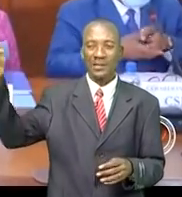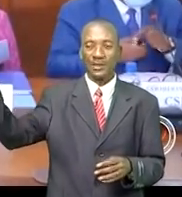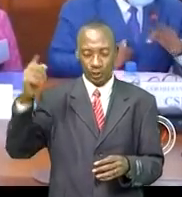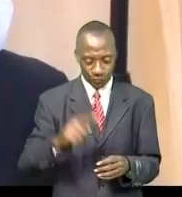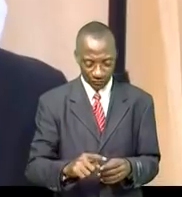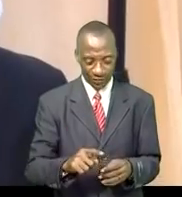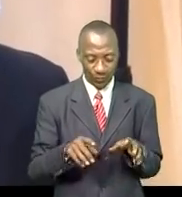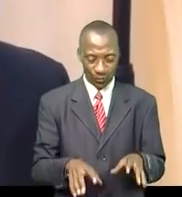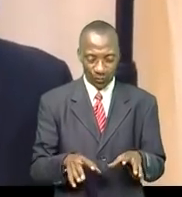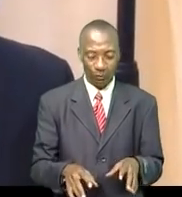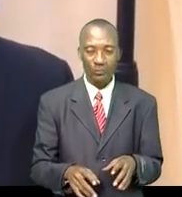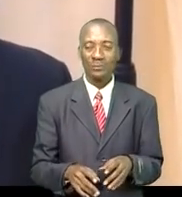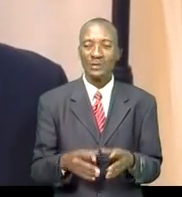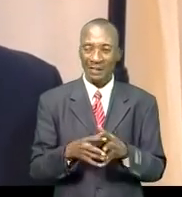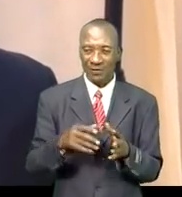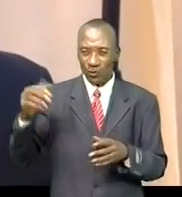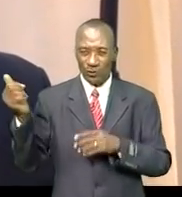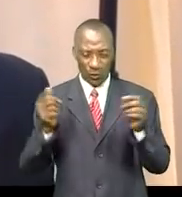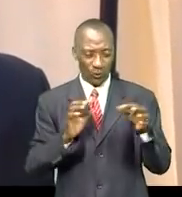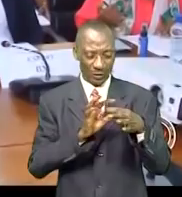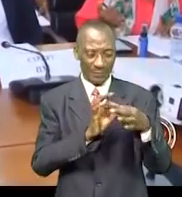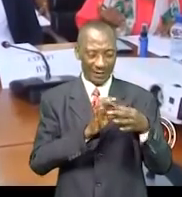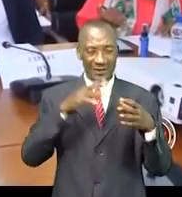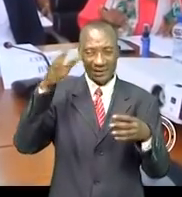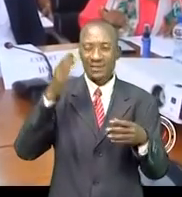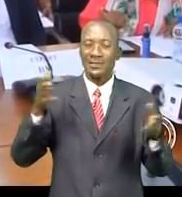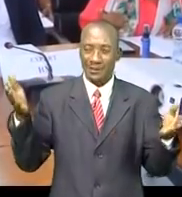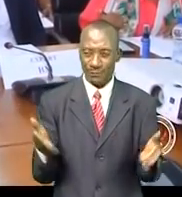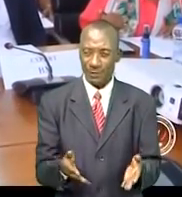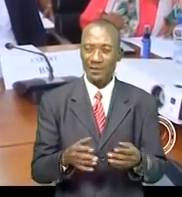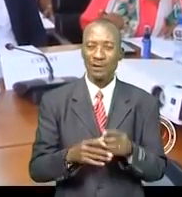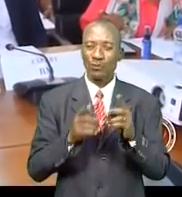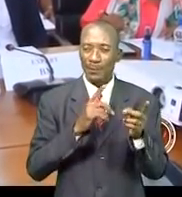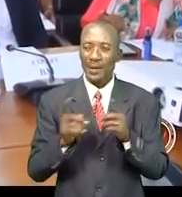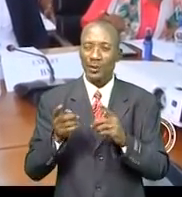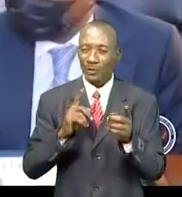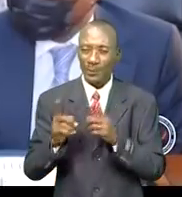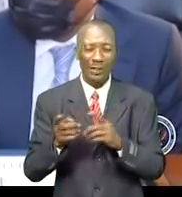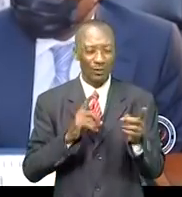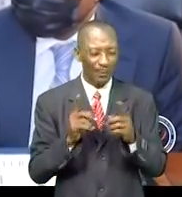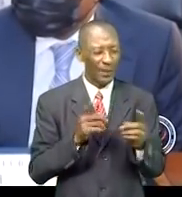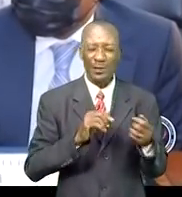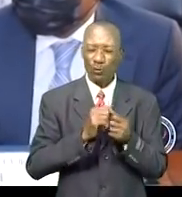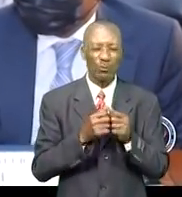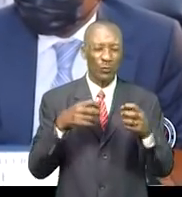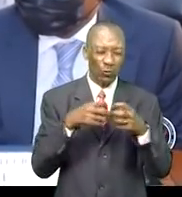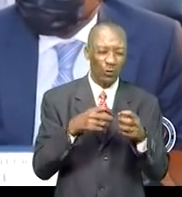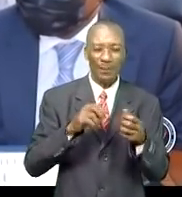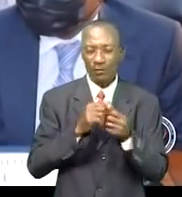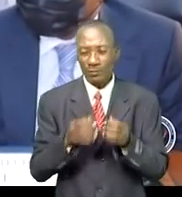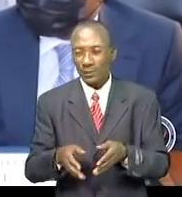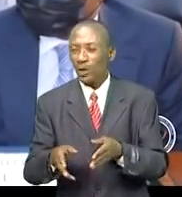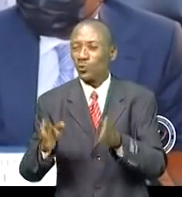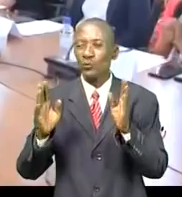ainsi que plusieurs autres partenaires. La réalisation de ce projet réduira sensiblement l'écart entre la démographie galopante de la ville et